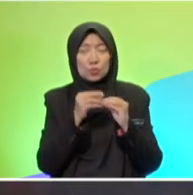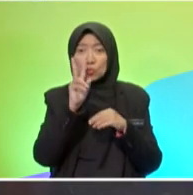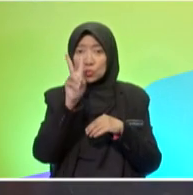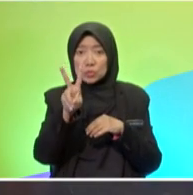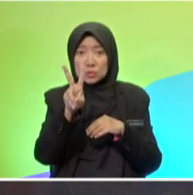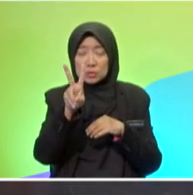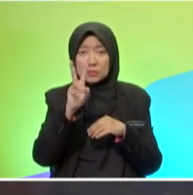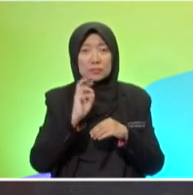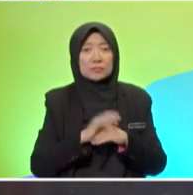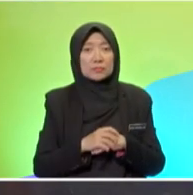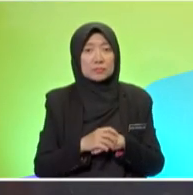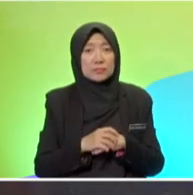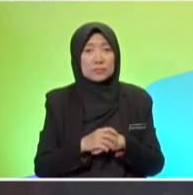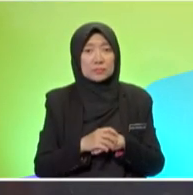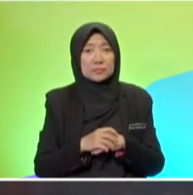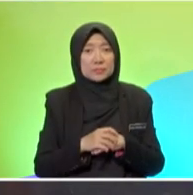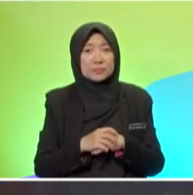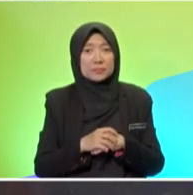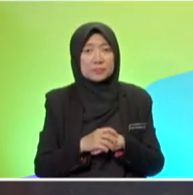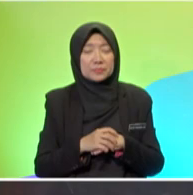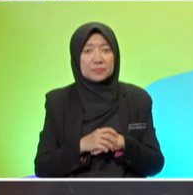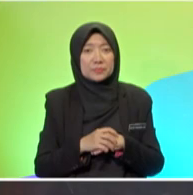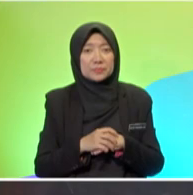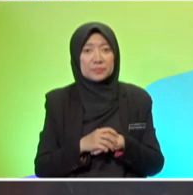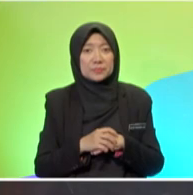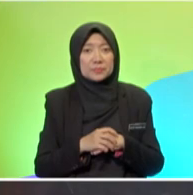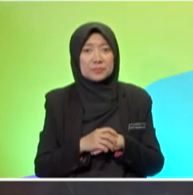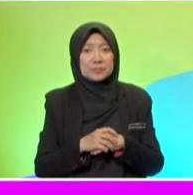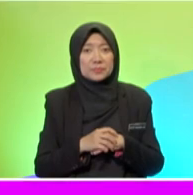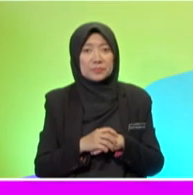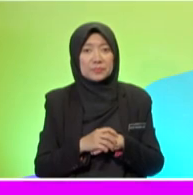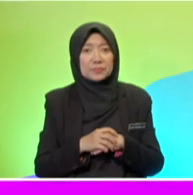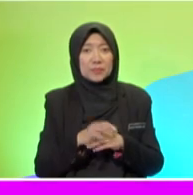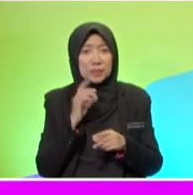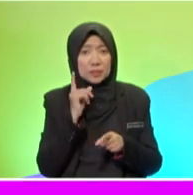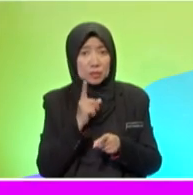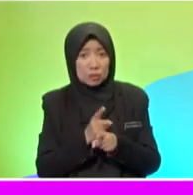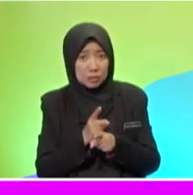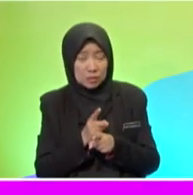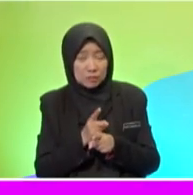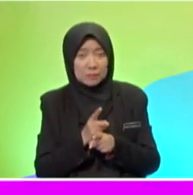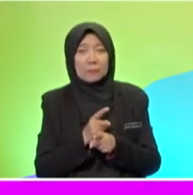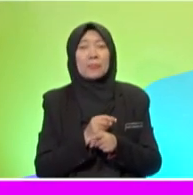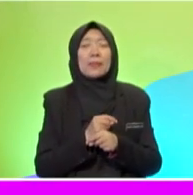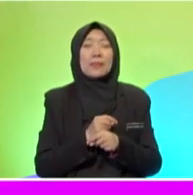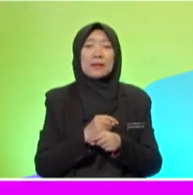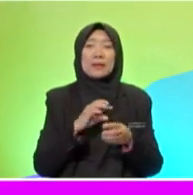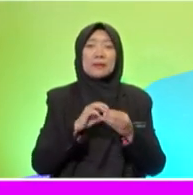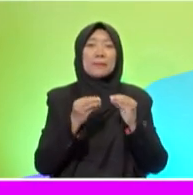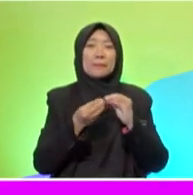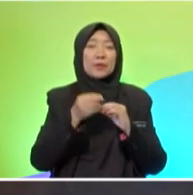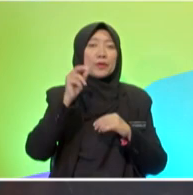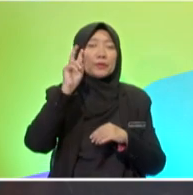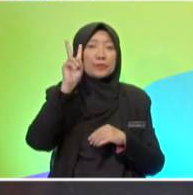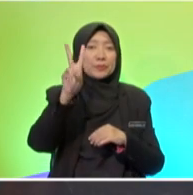tengok tak? Boleh cikgu. Okey, ini dia. Betul. Nombor dua. Nombor dua. Okey, nombor